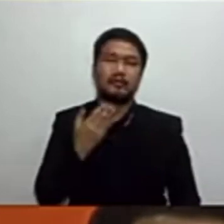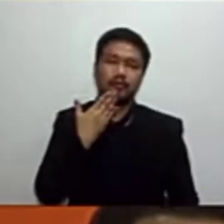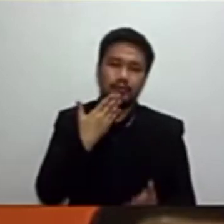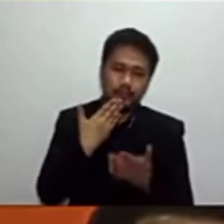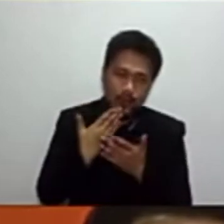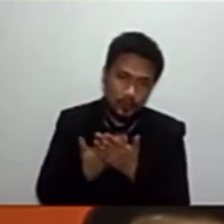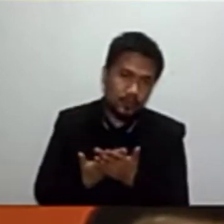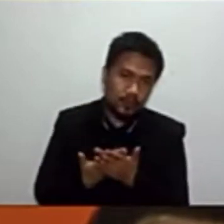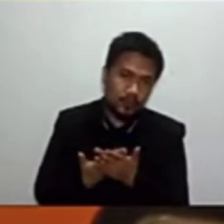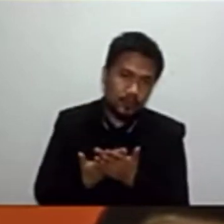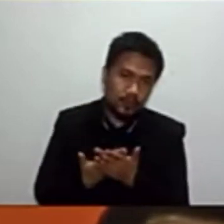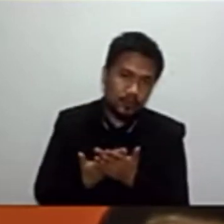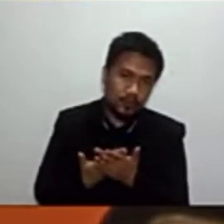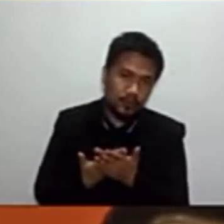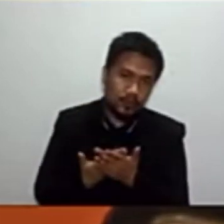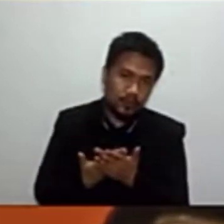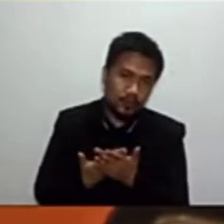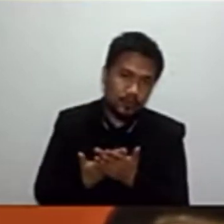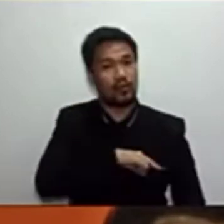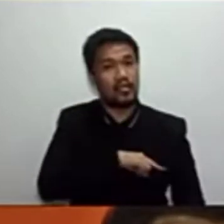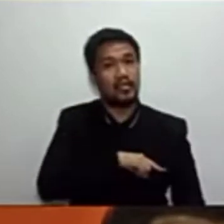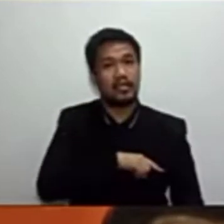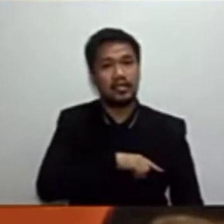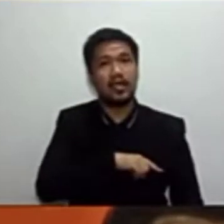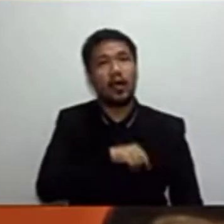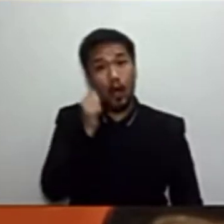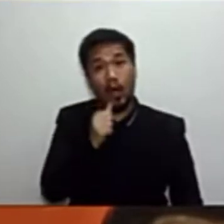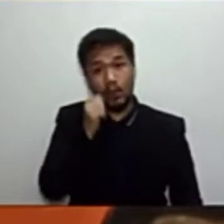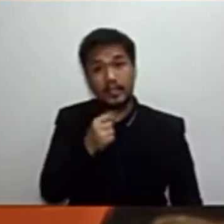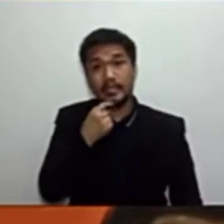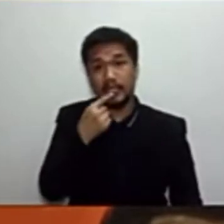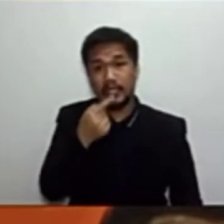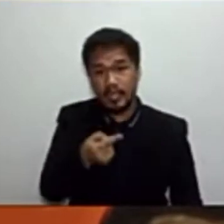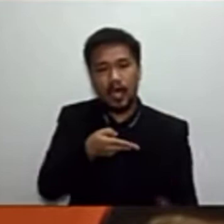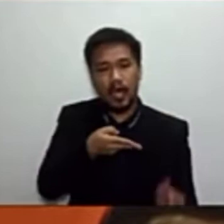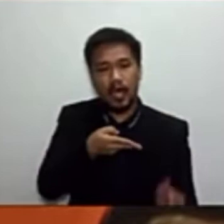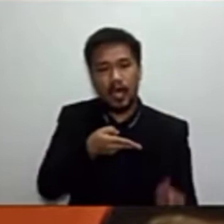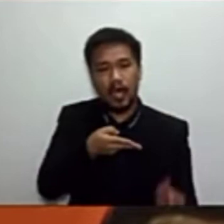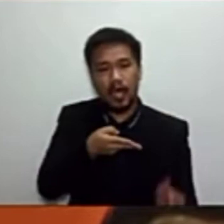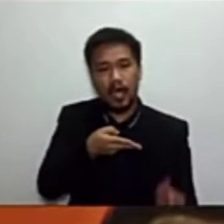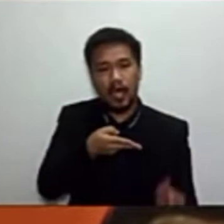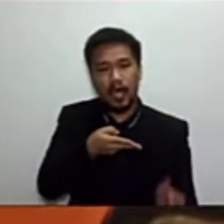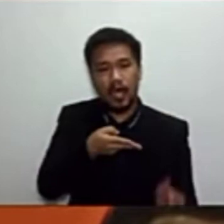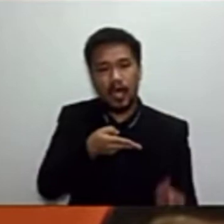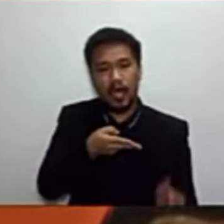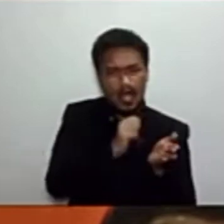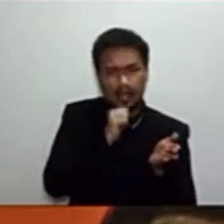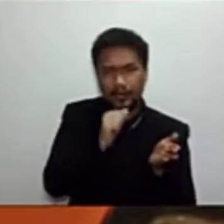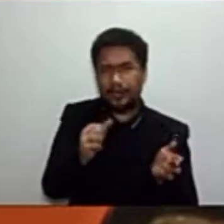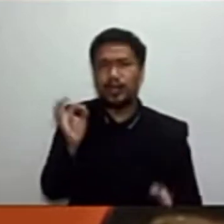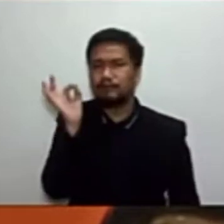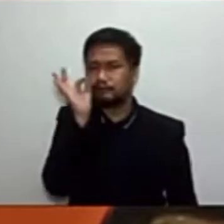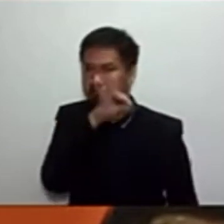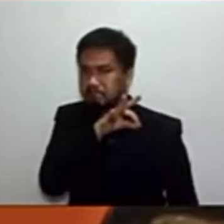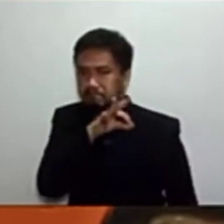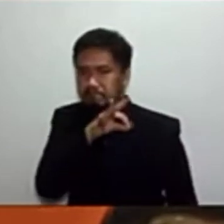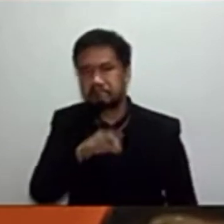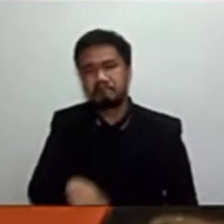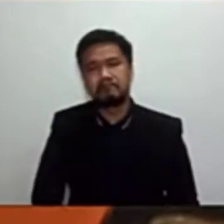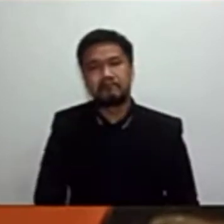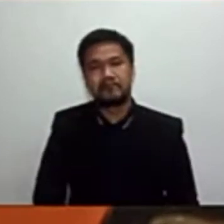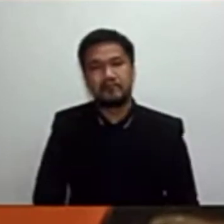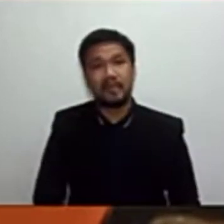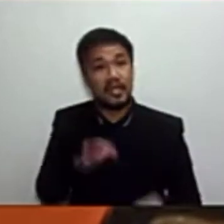sa pagsasabi ng totoo ng totoo at hindi pagsisinungaling,